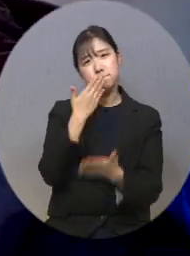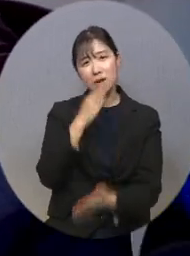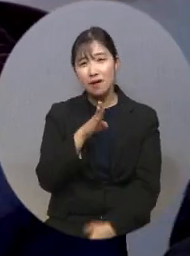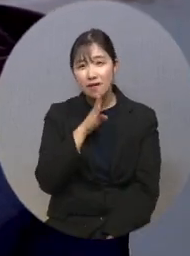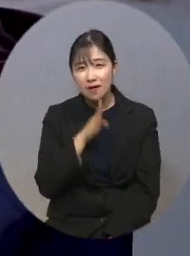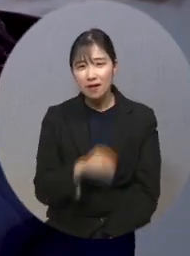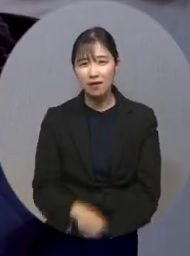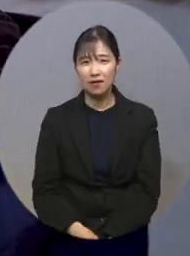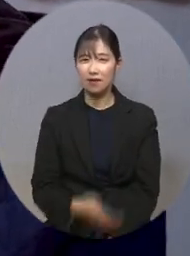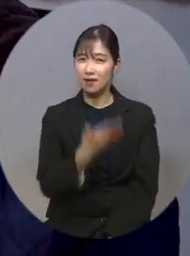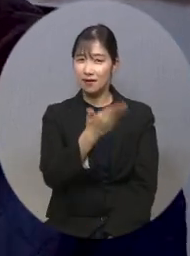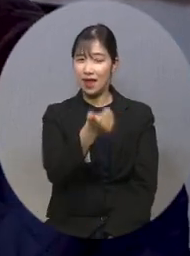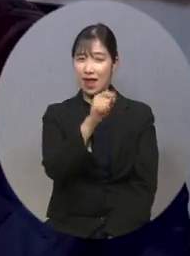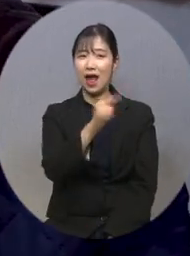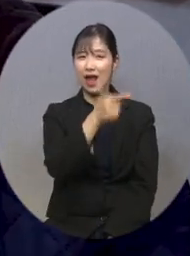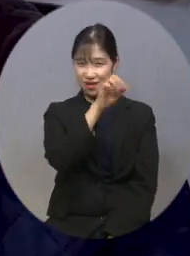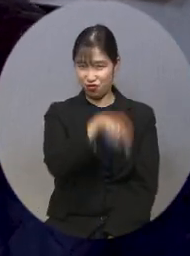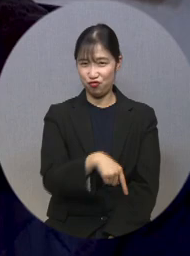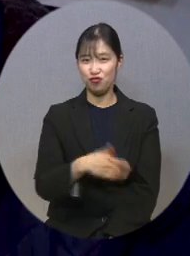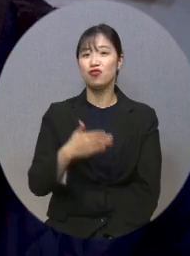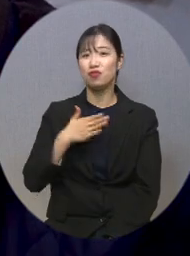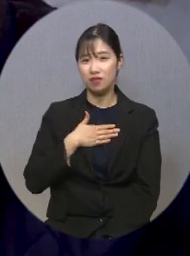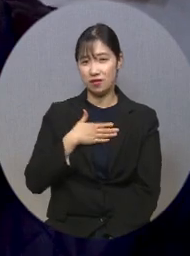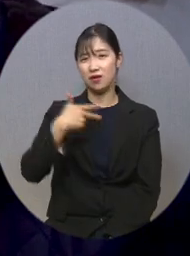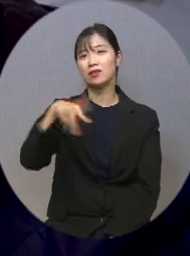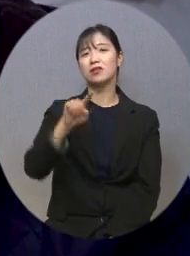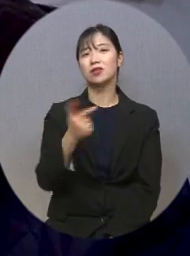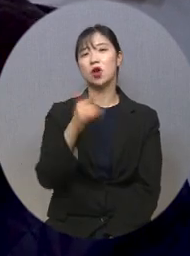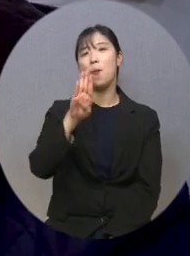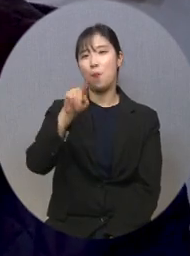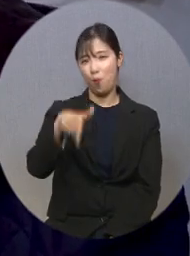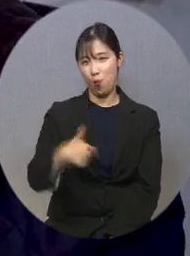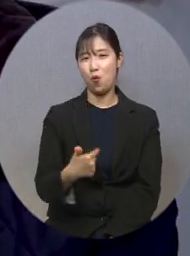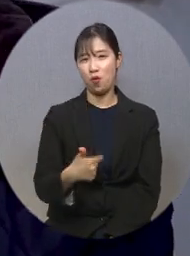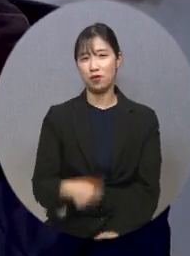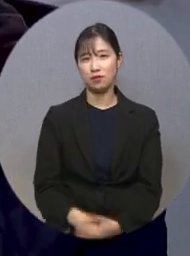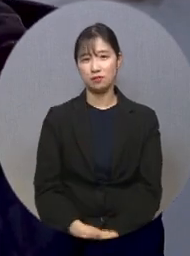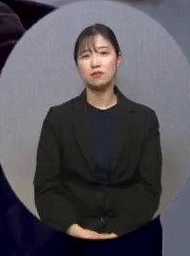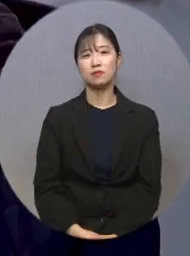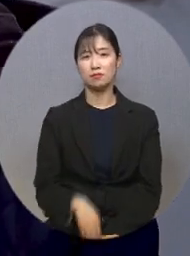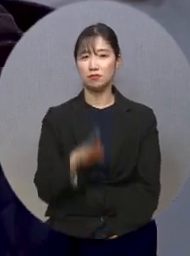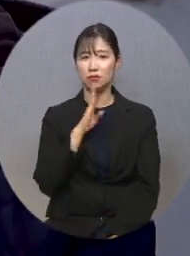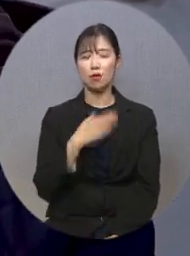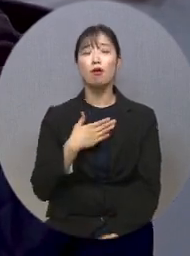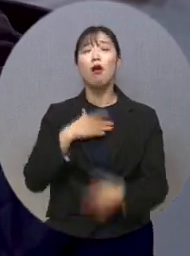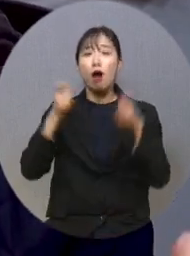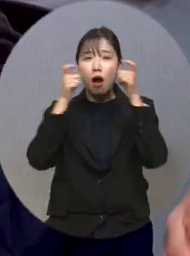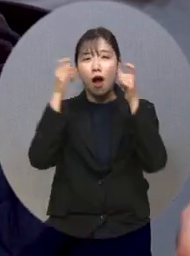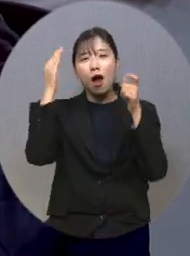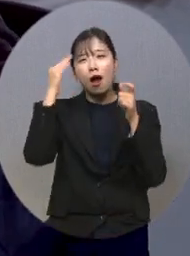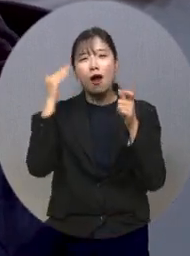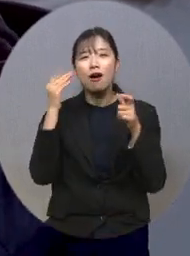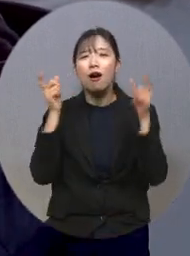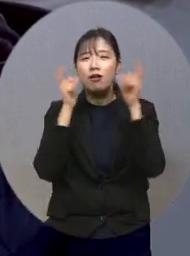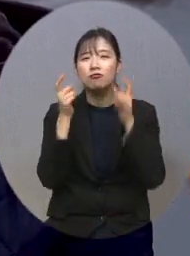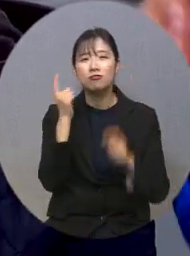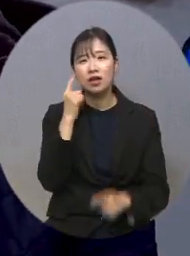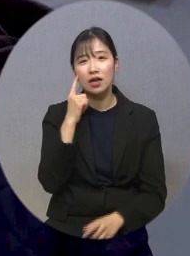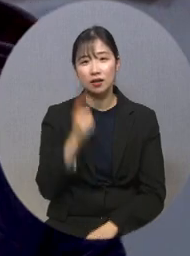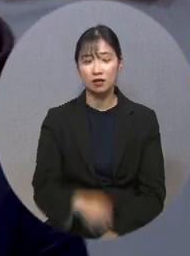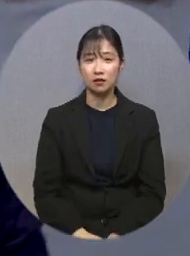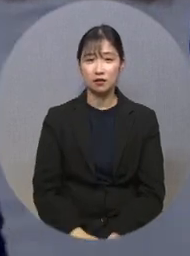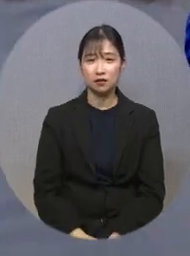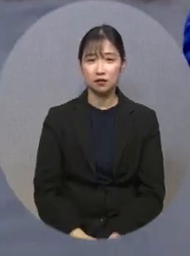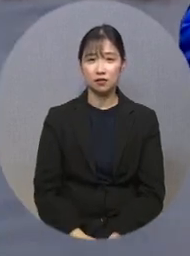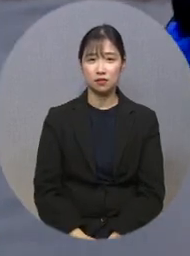정태씨는 한우복, 한우 고추, 네. 나는 전복. 아, 전복이에요, 그거? 나는 왜 한우야? 야, 어, 알았어요.